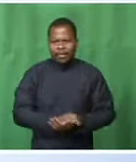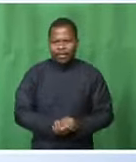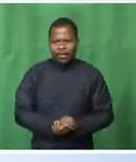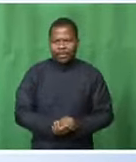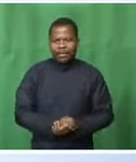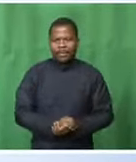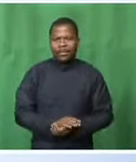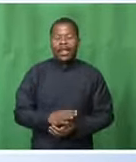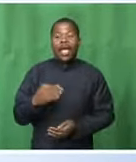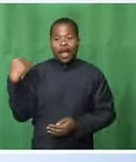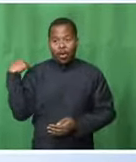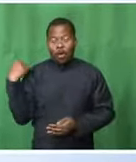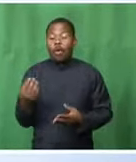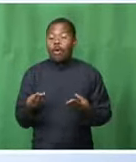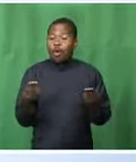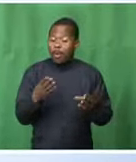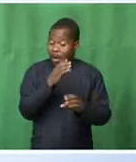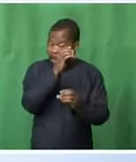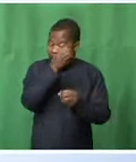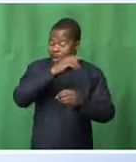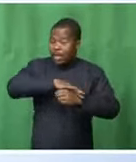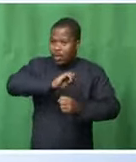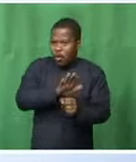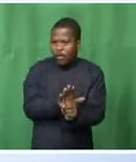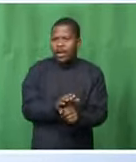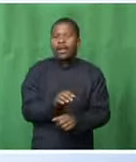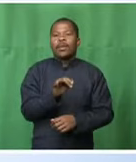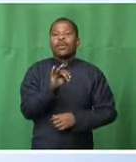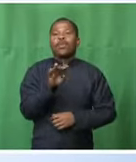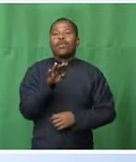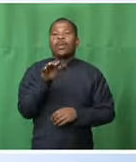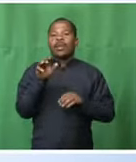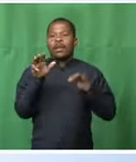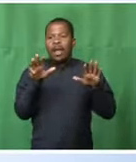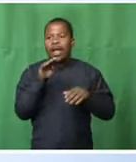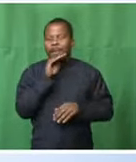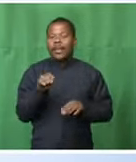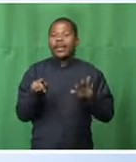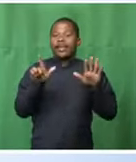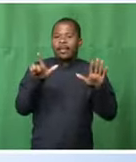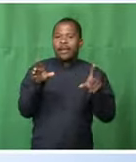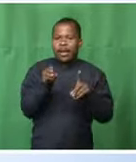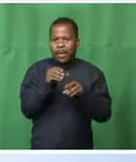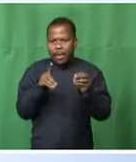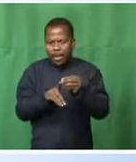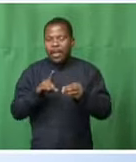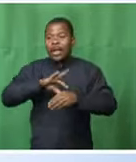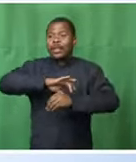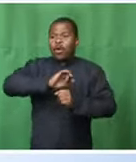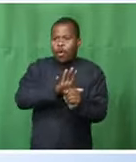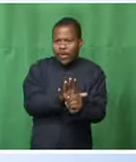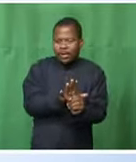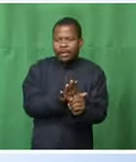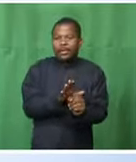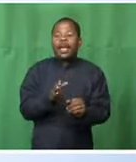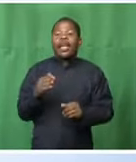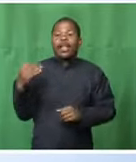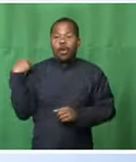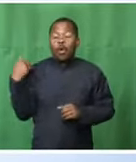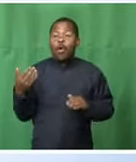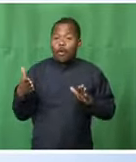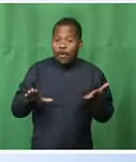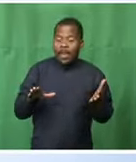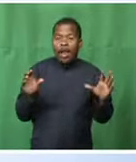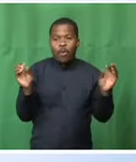Itiko letempilo lihlole bantfu labangu 249 itolo labangu 7 batfolakale kutsi banomkhuhlane iCOVID-19 kodwa